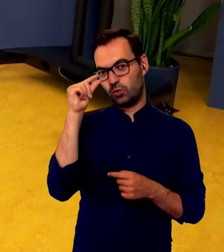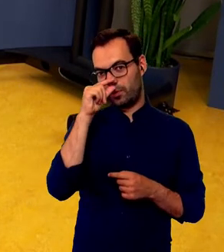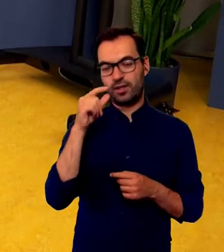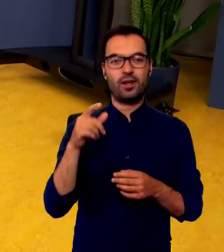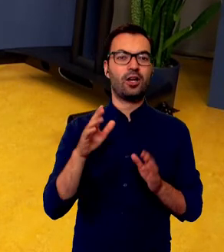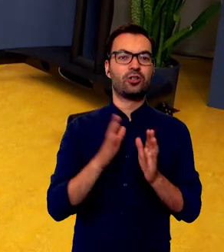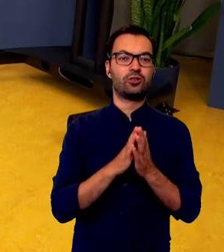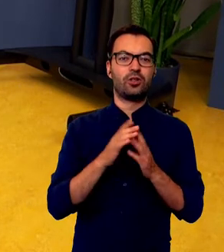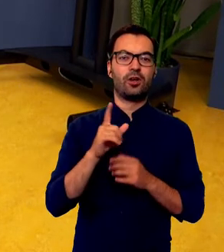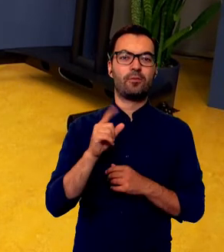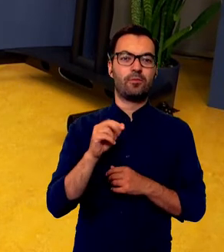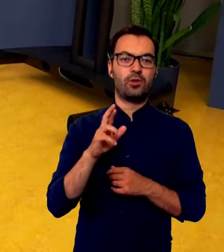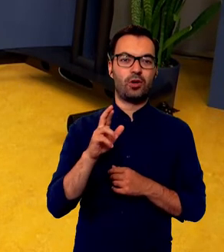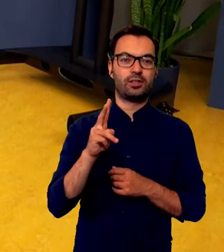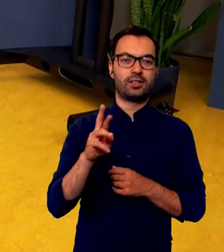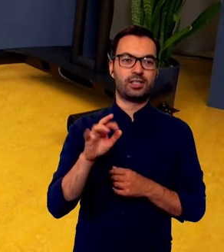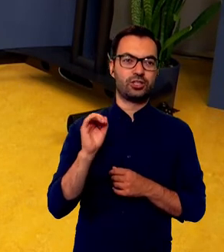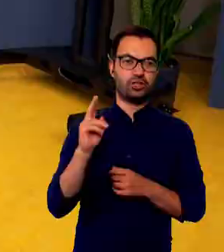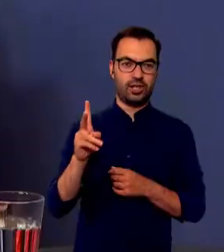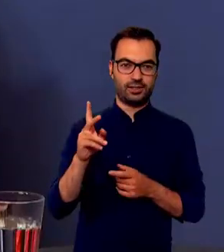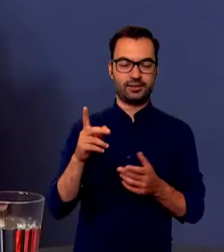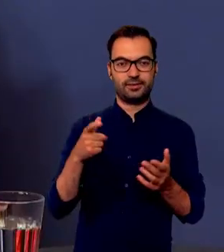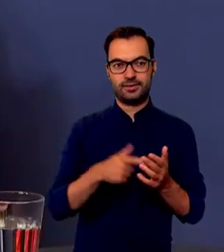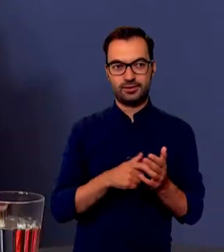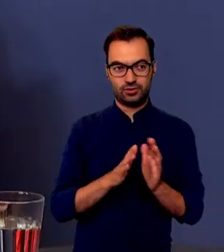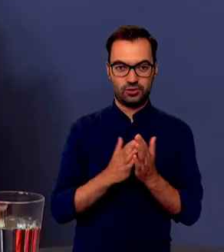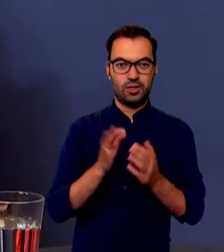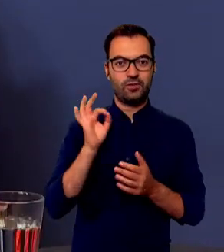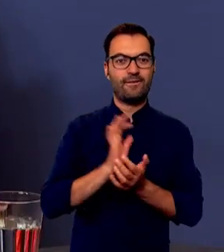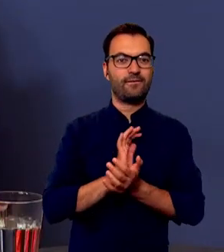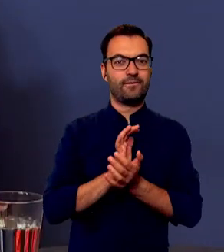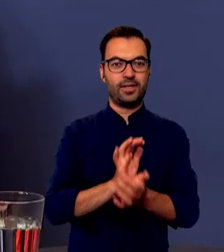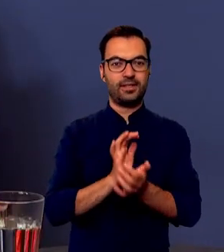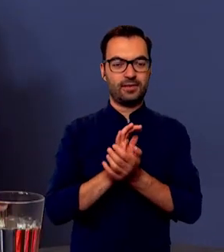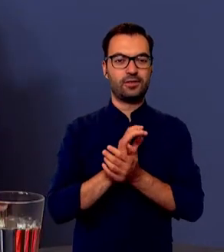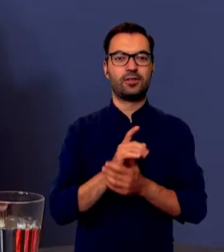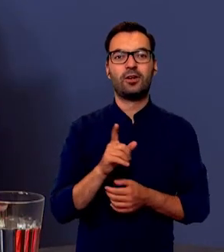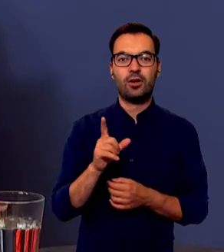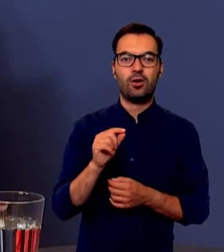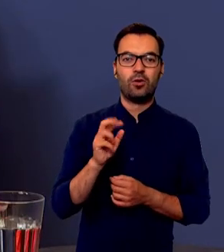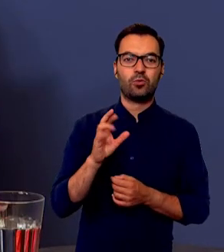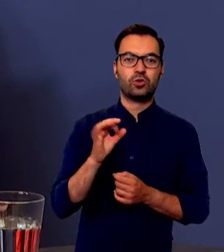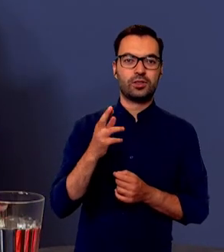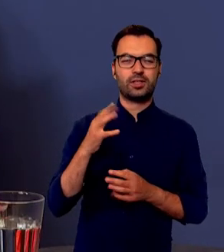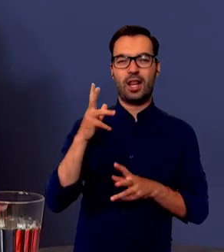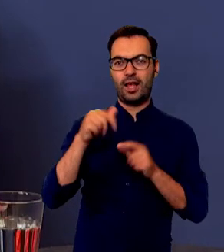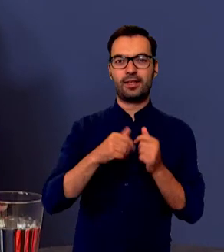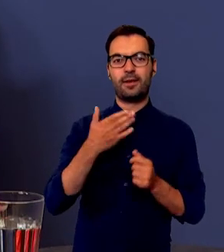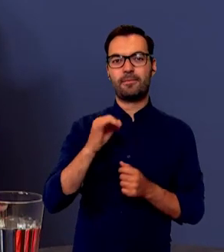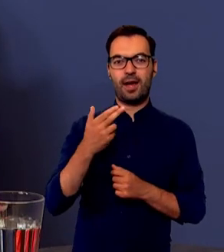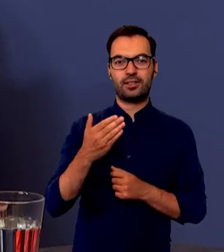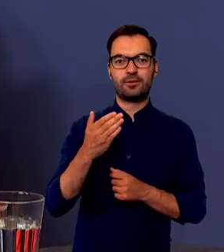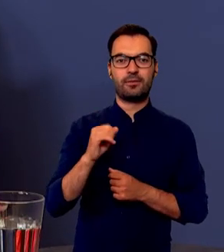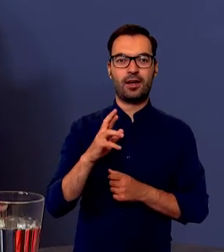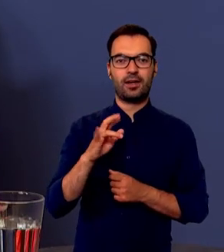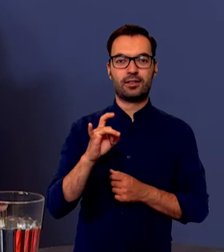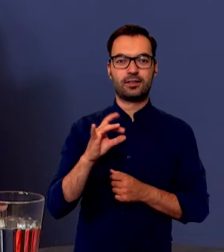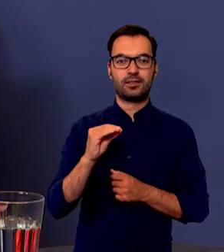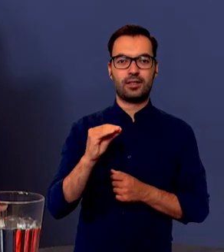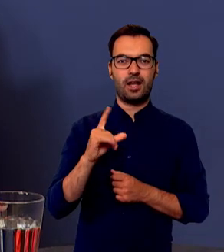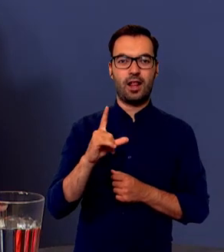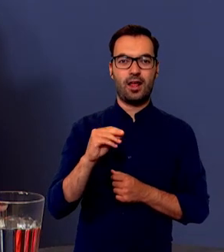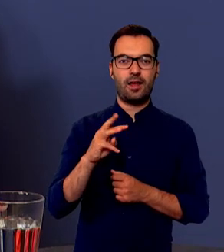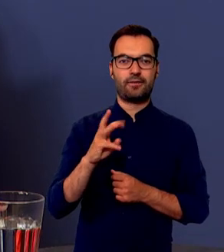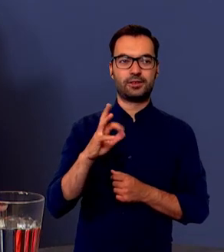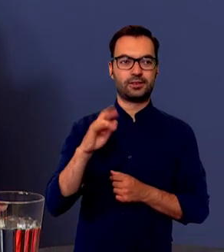Krysiaka, na podstawie której powstał ten film Marysi Sadowskiej. W twoim wydawnictwie, w Pruszyńskim, pisze od lat Marcin Margielewski, który pokazuje też